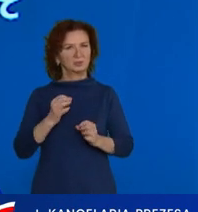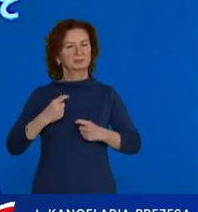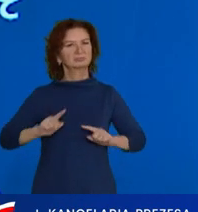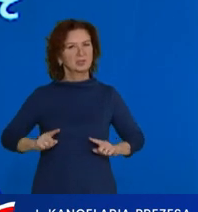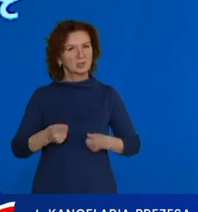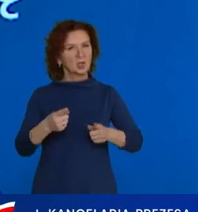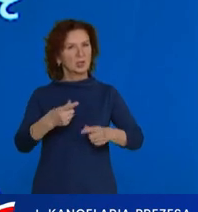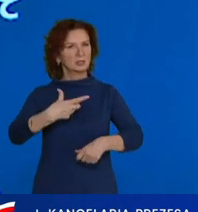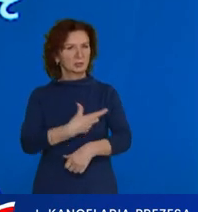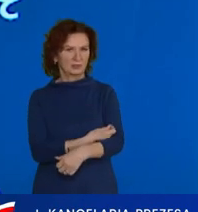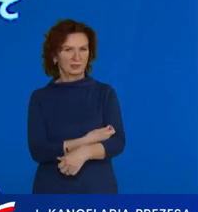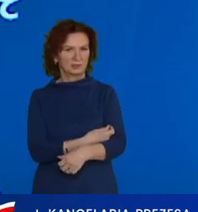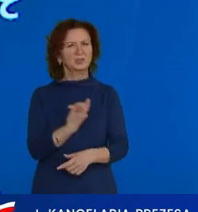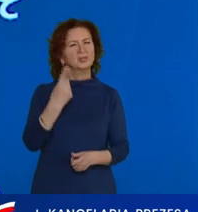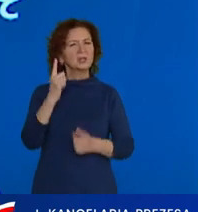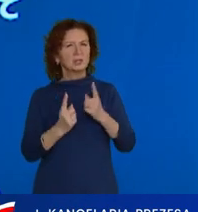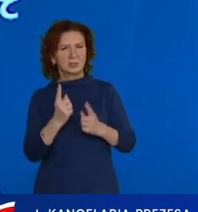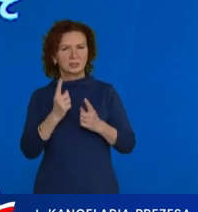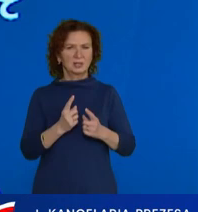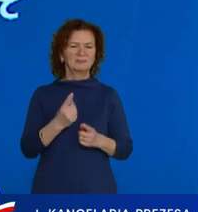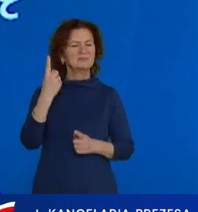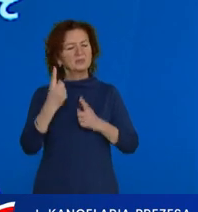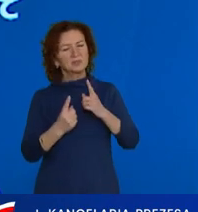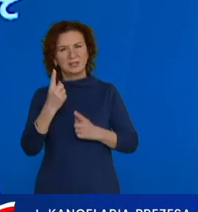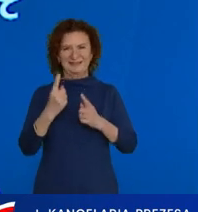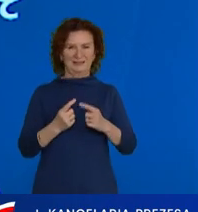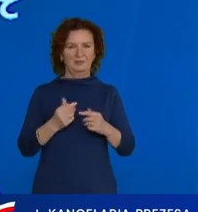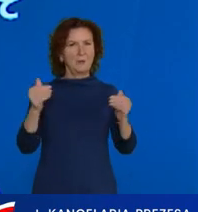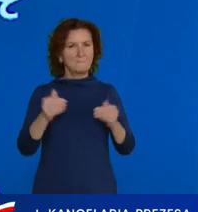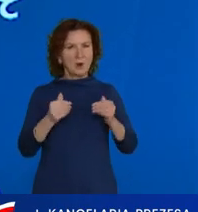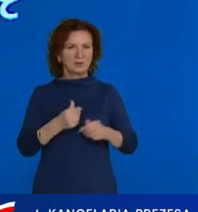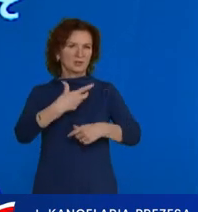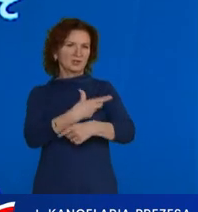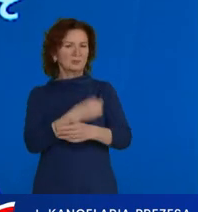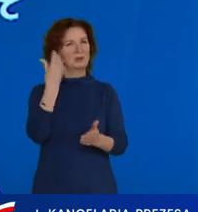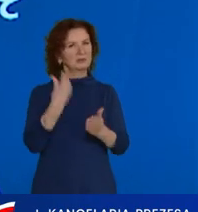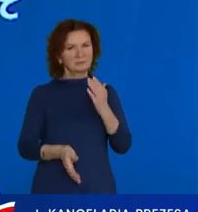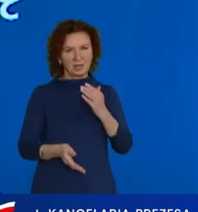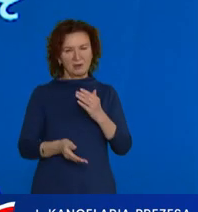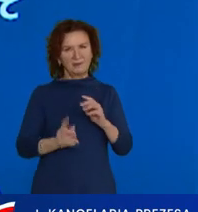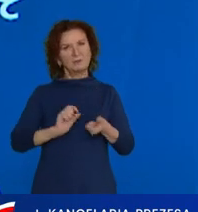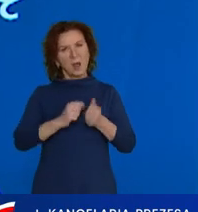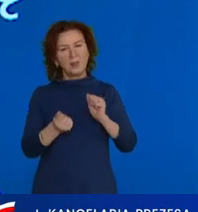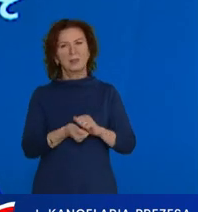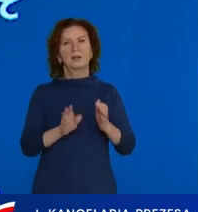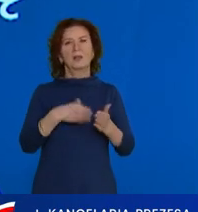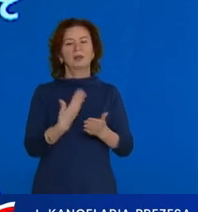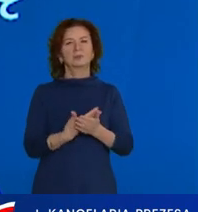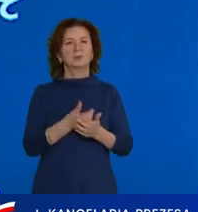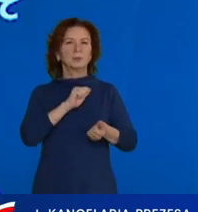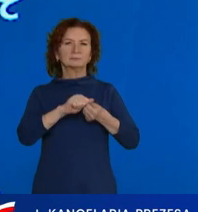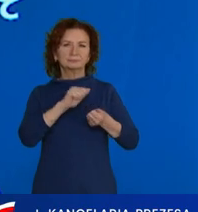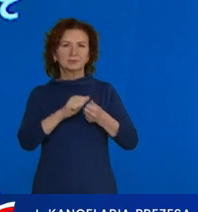że jakieś szczepionki od czasu do czasu mogą się zmarnować, bo na przykład czy jest uszkodzenie